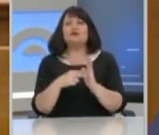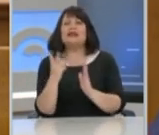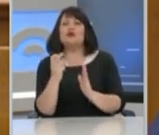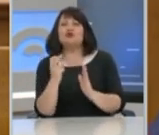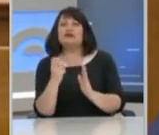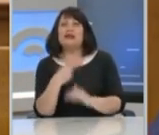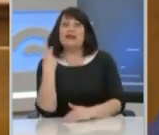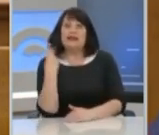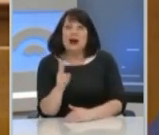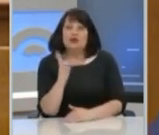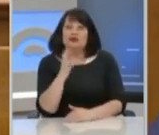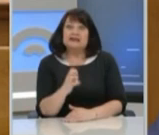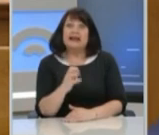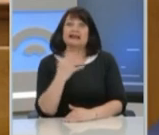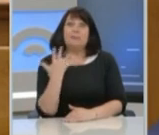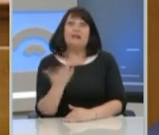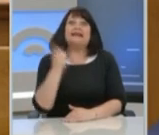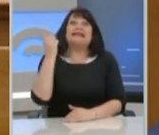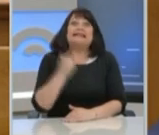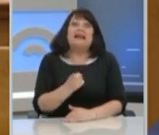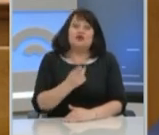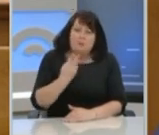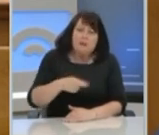στο 245%.